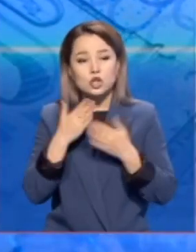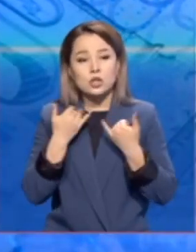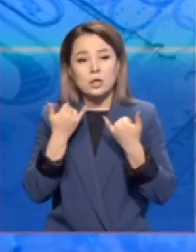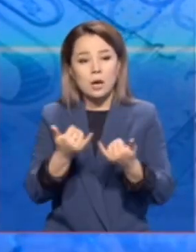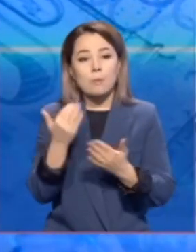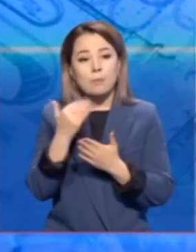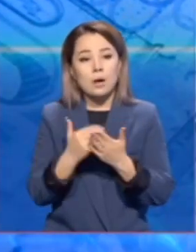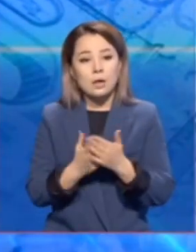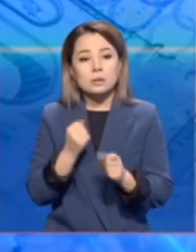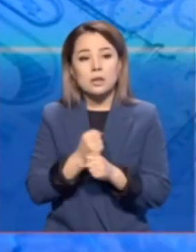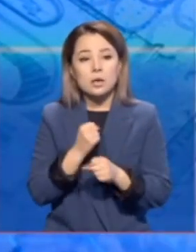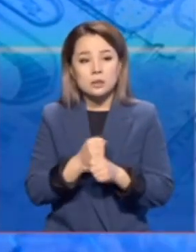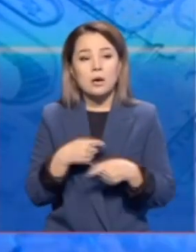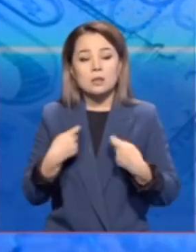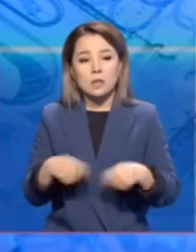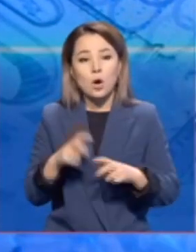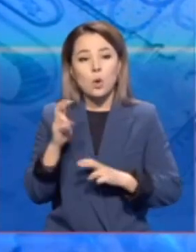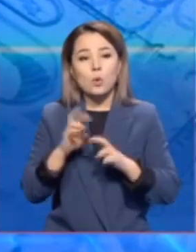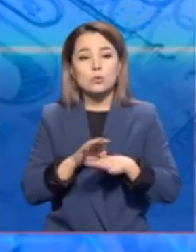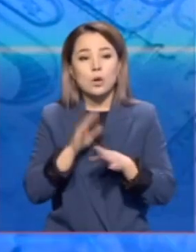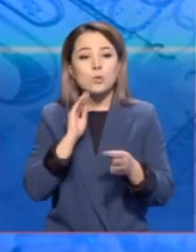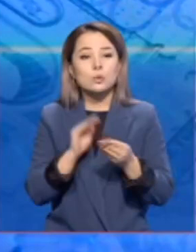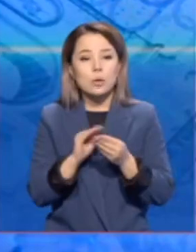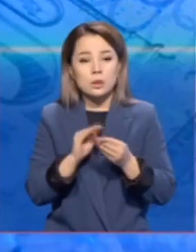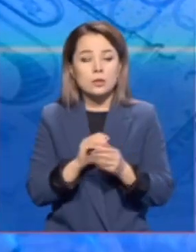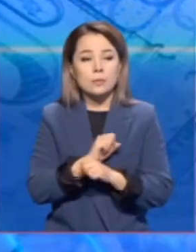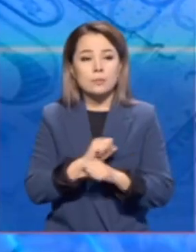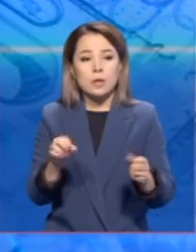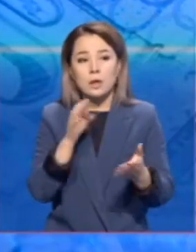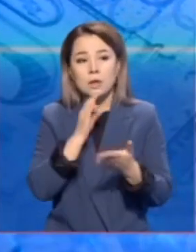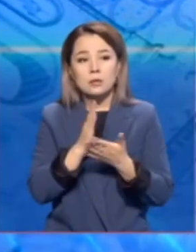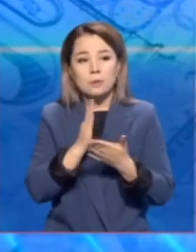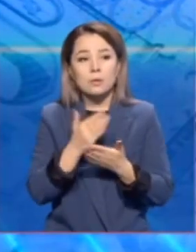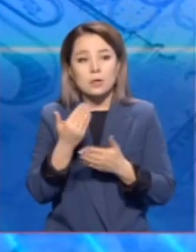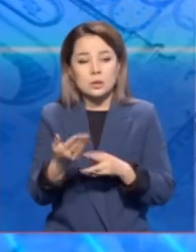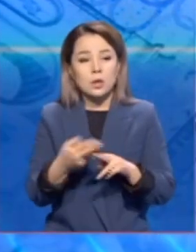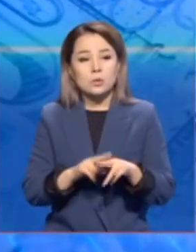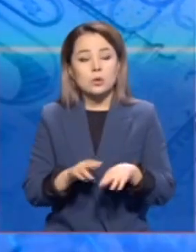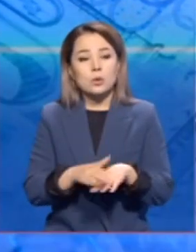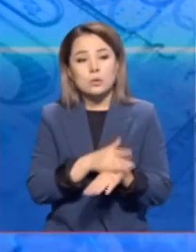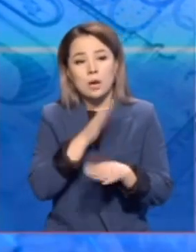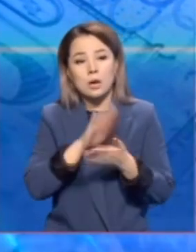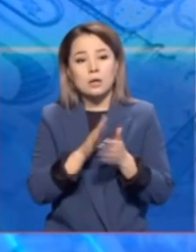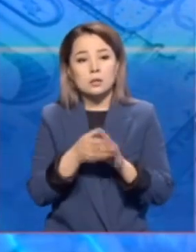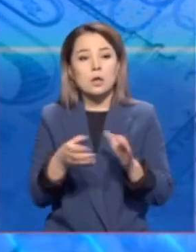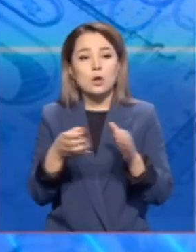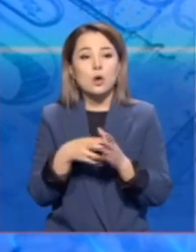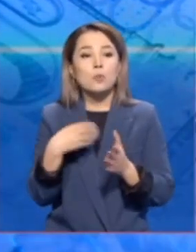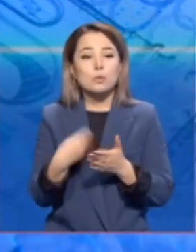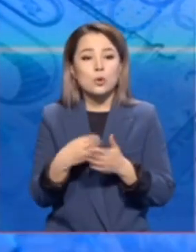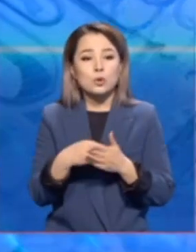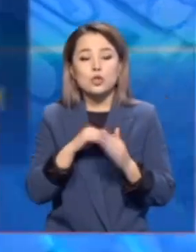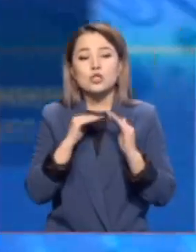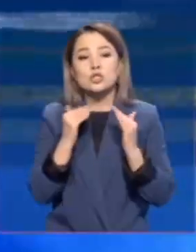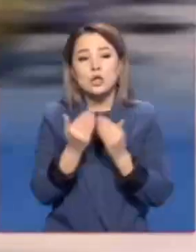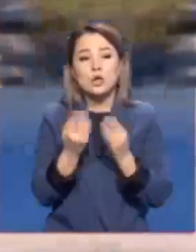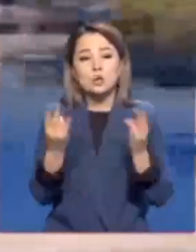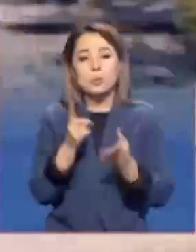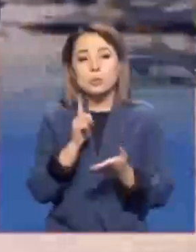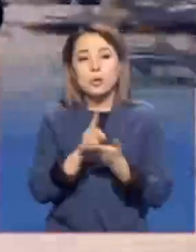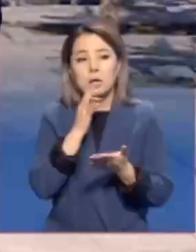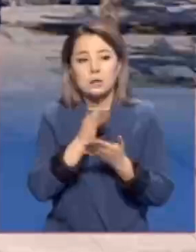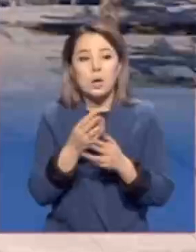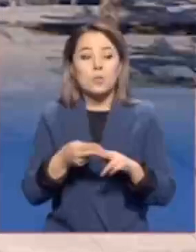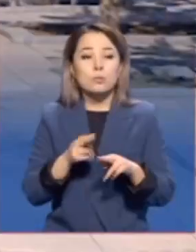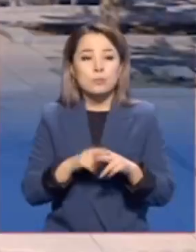жеңілдетілген бағдарламалар нарықтық өнімдерге тұрақты балама болмау керек. Сондықтан олардың ұзақтығы мен бюджеті шектеулі болғаны дұрыс.